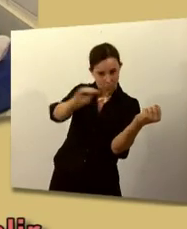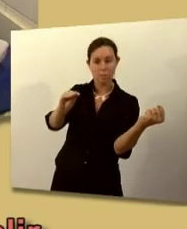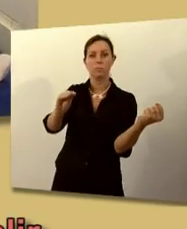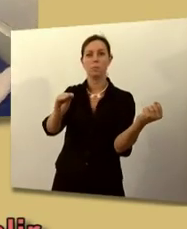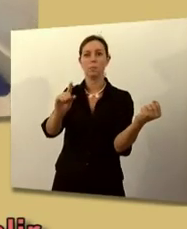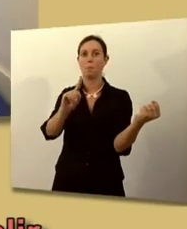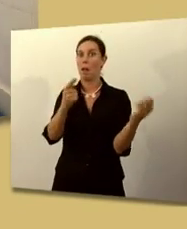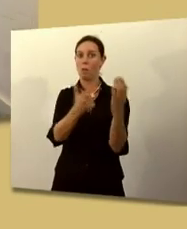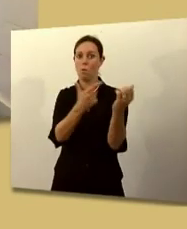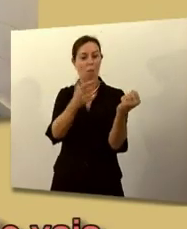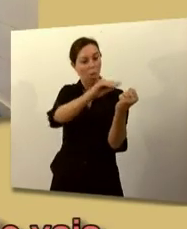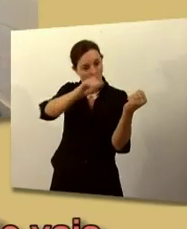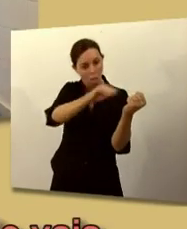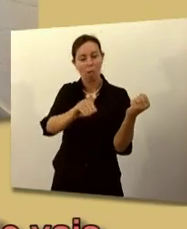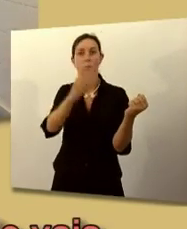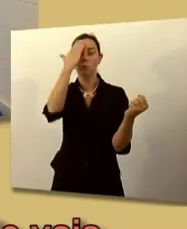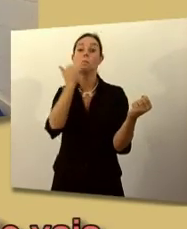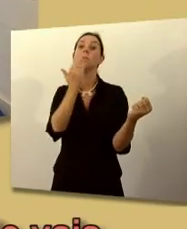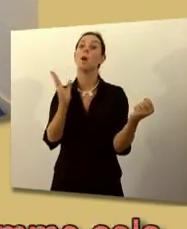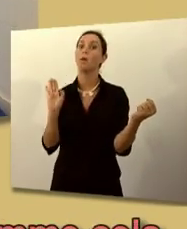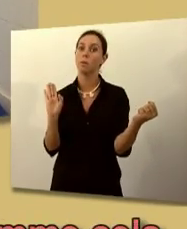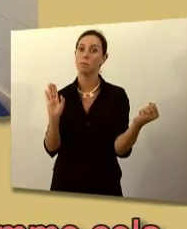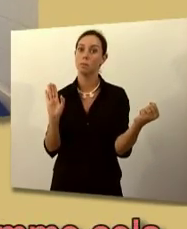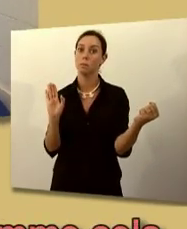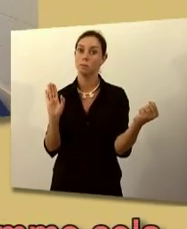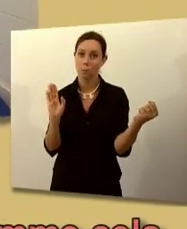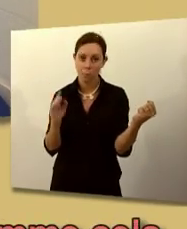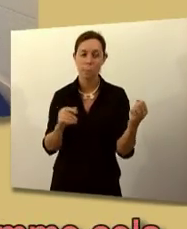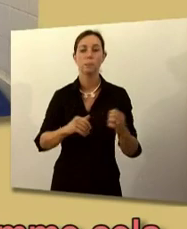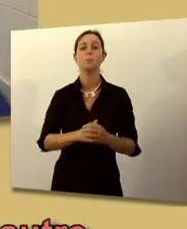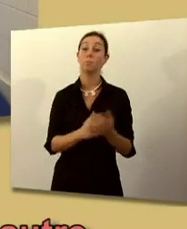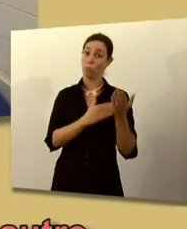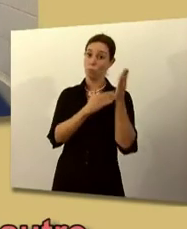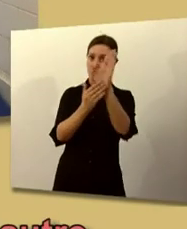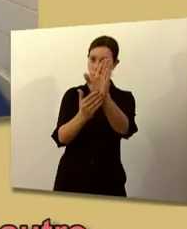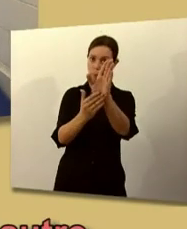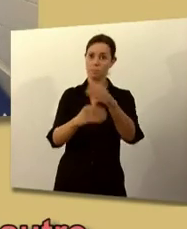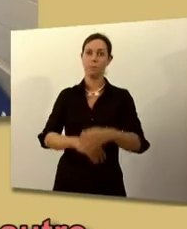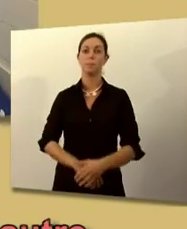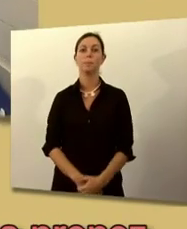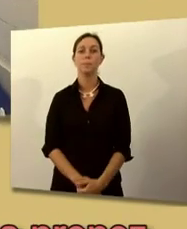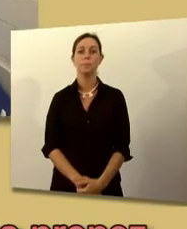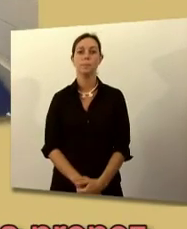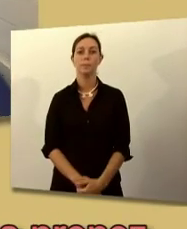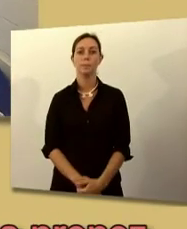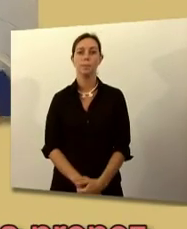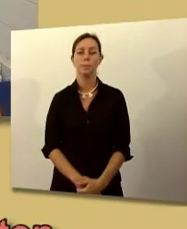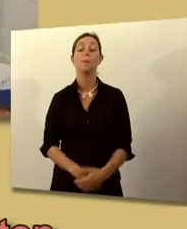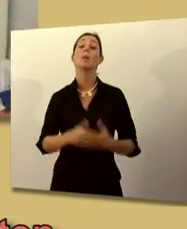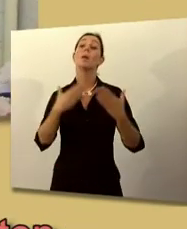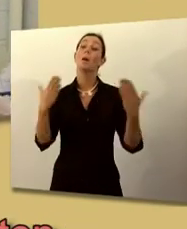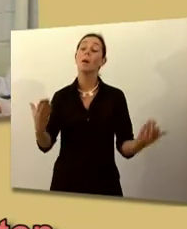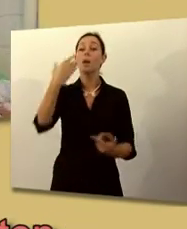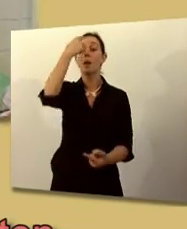récupérées. Pardon. Alors, pour le nez, je vais faire un côté, comme ça vous ferez l'autre si vous voulez bien. Pour le nez, vous prenez un petit